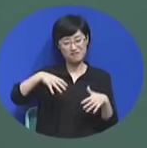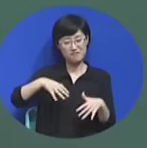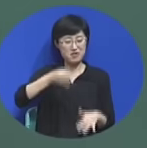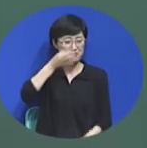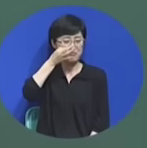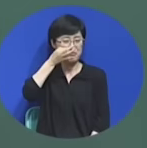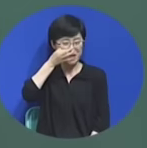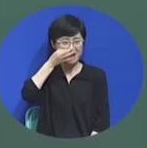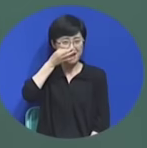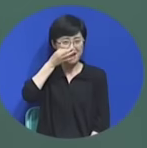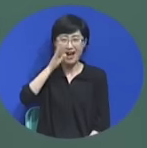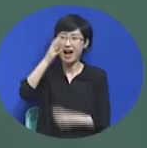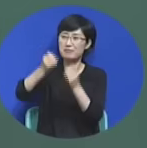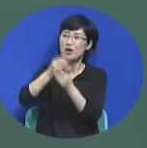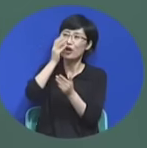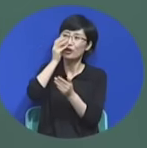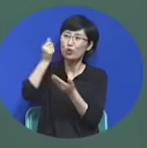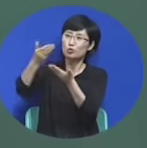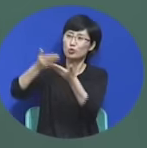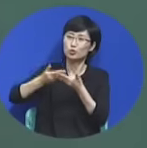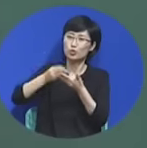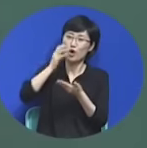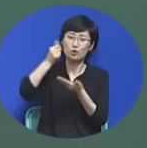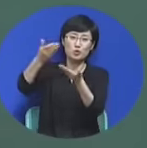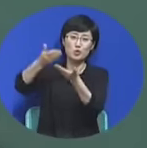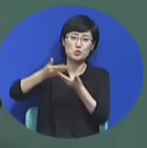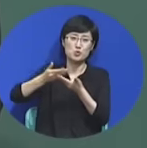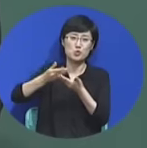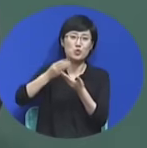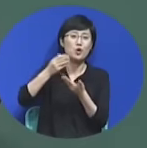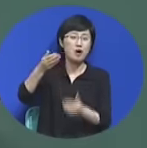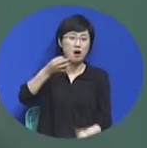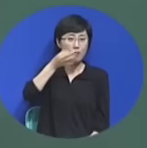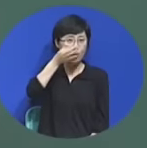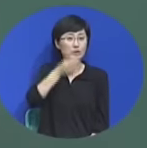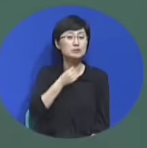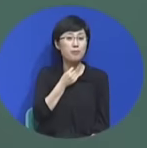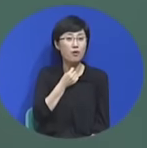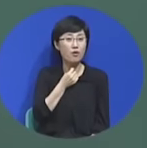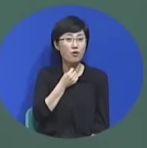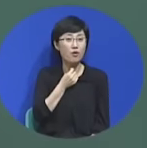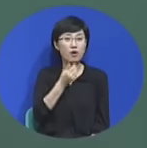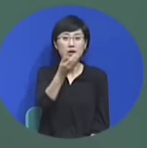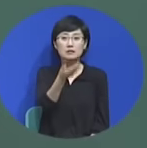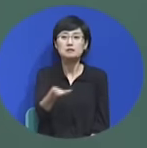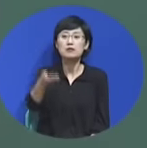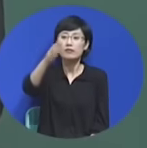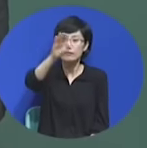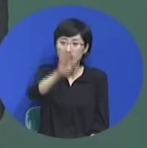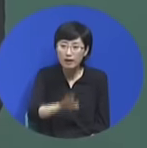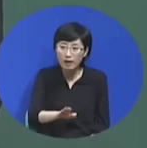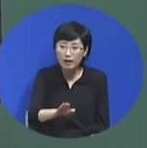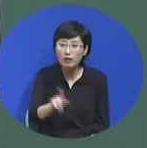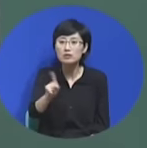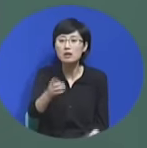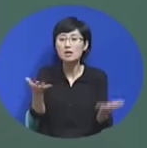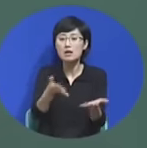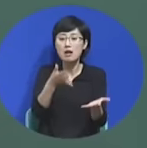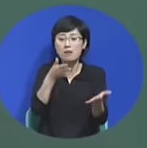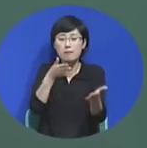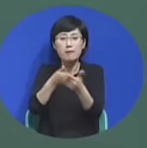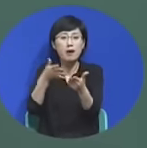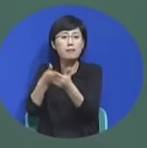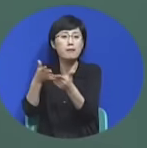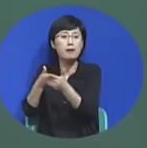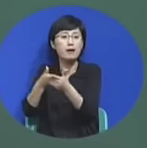有应许的人都应该这样生活。 그래, 하나님께서 우리에게 형통을 주셨어. 是神赐给了我们亨通。 근데 우리가 그것이 오지 않으면 뭐요? 우리는 문제 있는